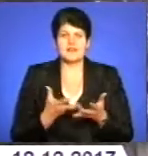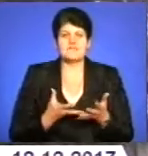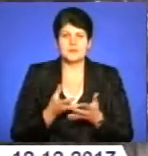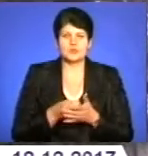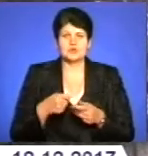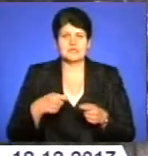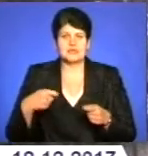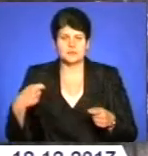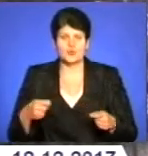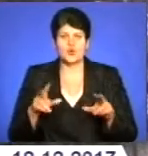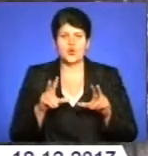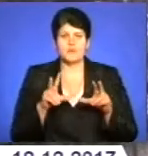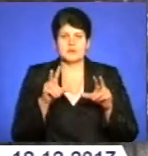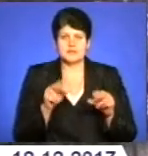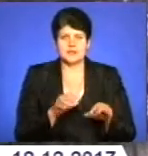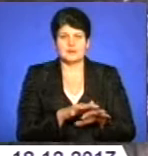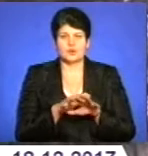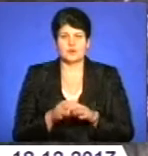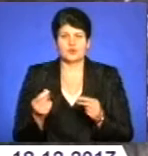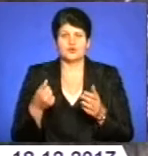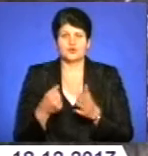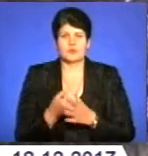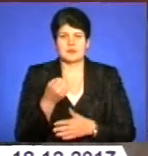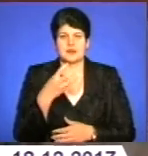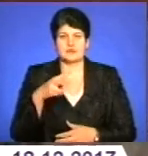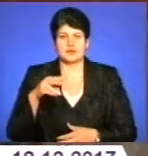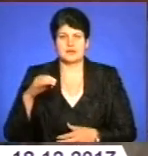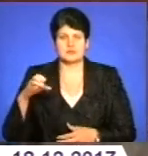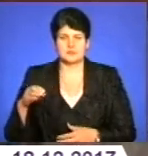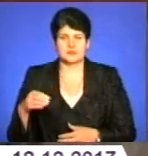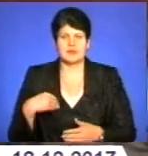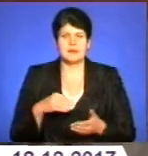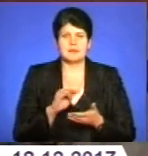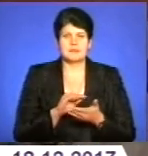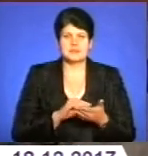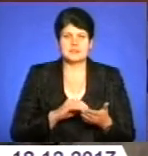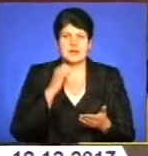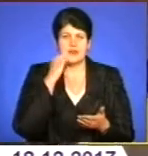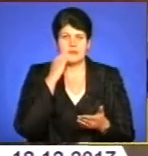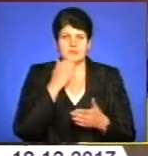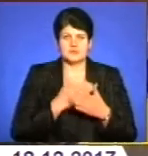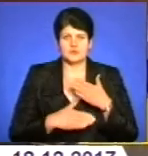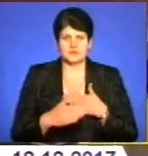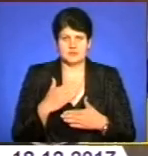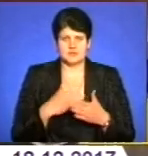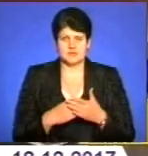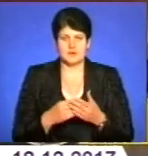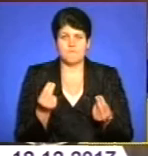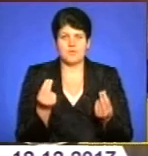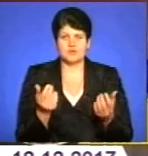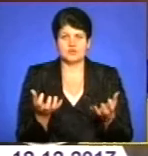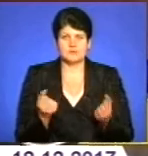затримали, хоча й обіцяли нарахувати кошти до 15 листопада. Писала бабця в Собезі, монетизацію